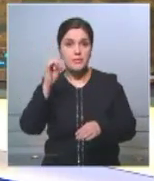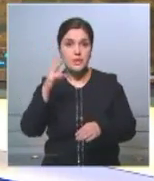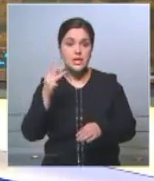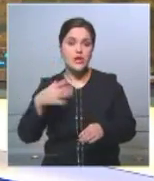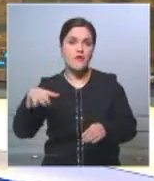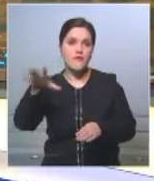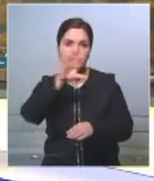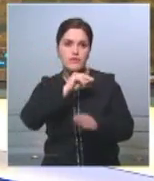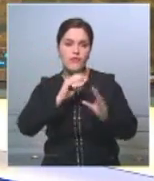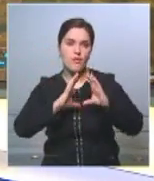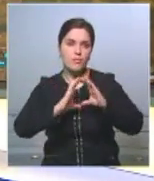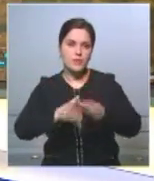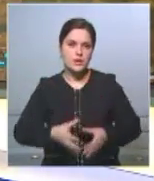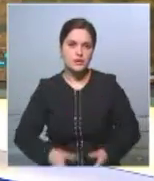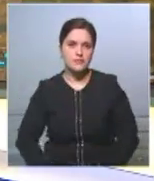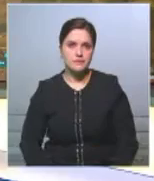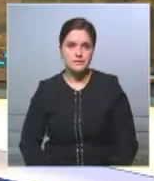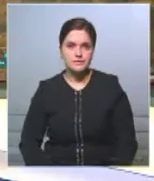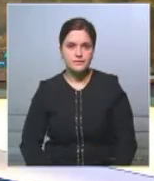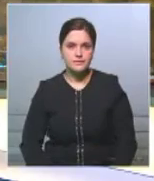всего человечества.